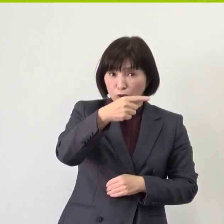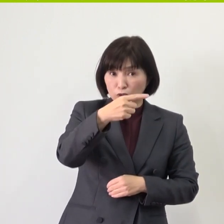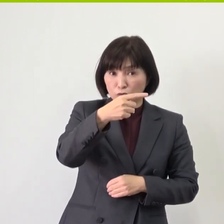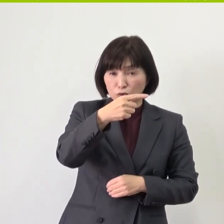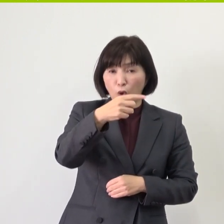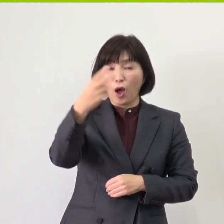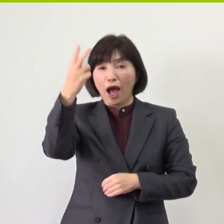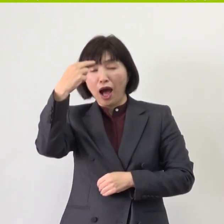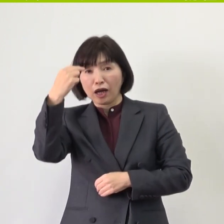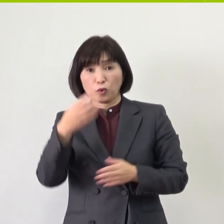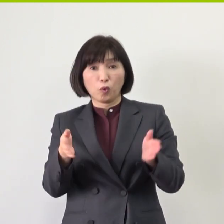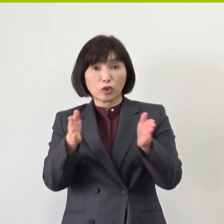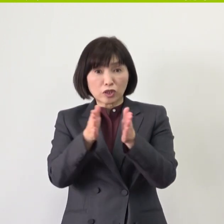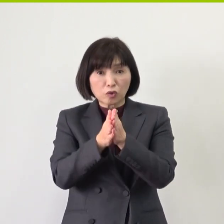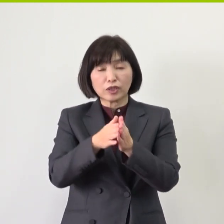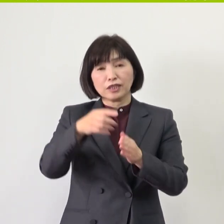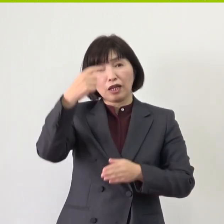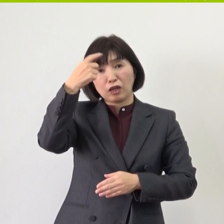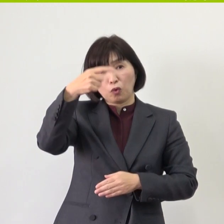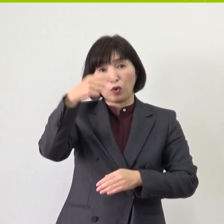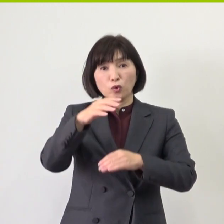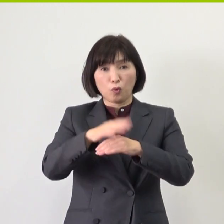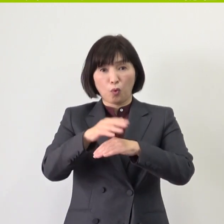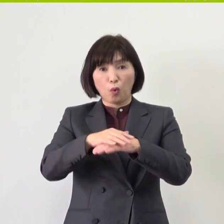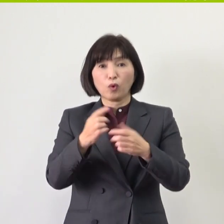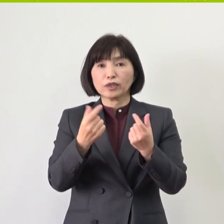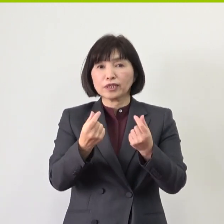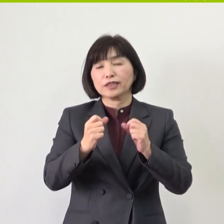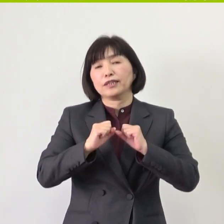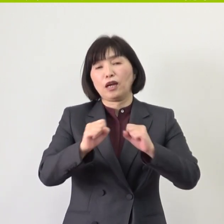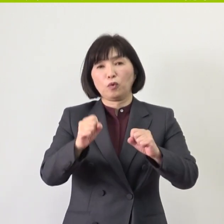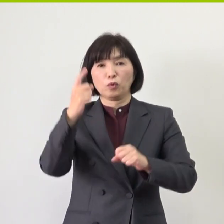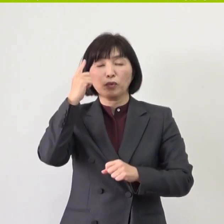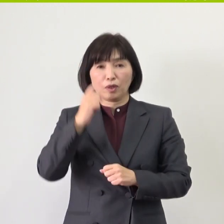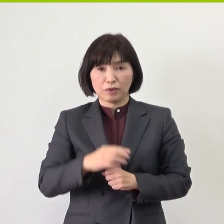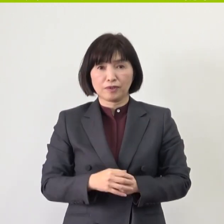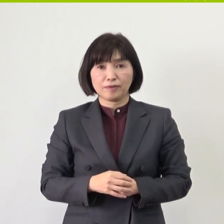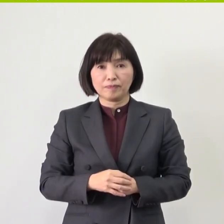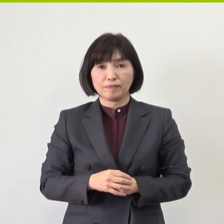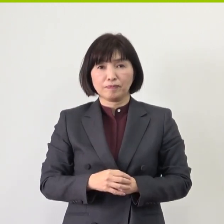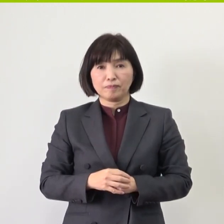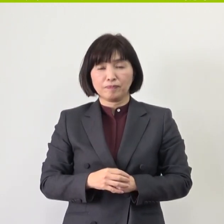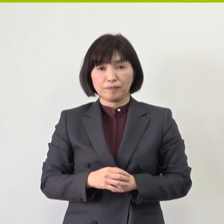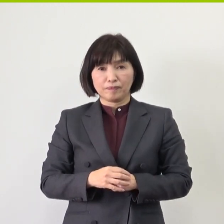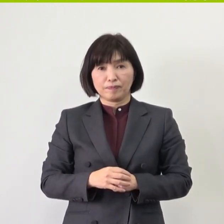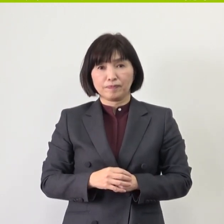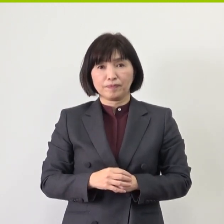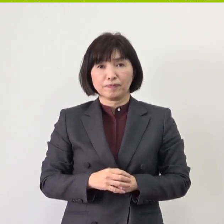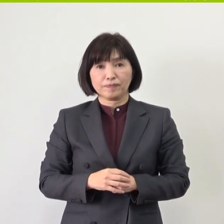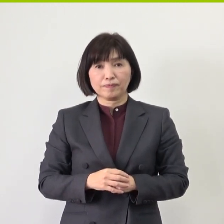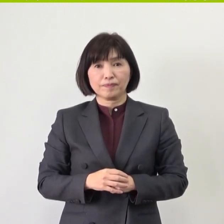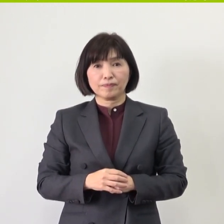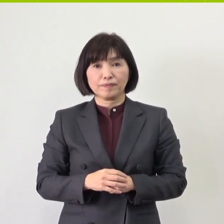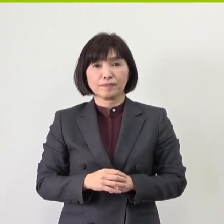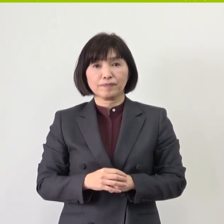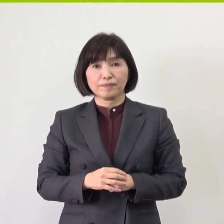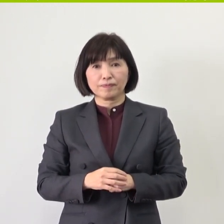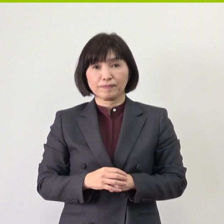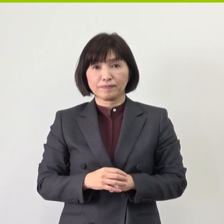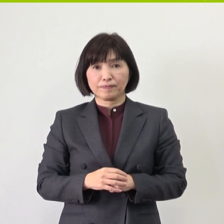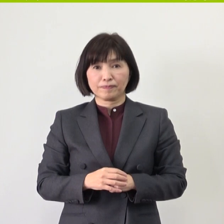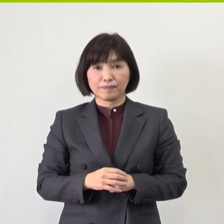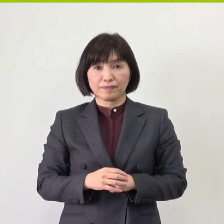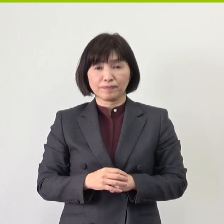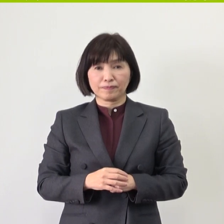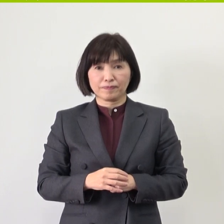た、教育ですね、これをしっかりとやっていこうと、いうことについて、議論を深めてまいりました。我々とし